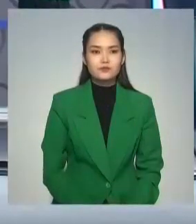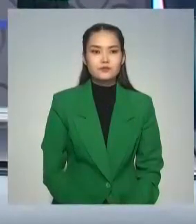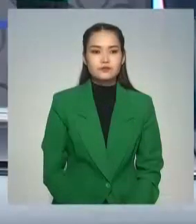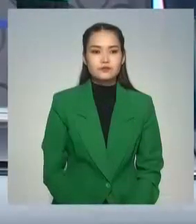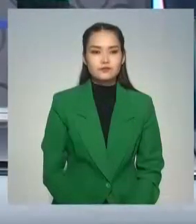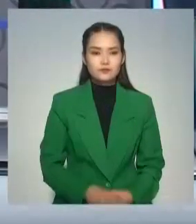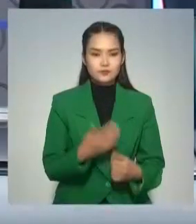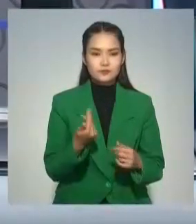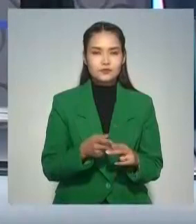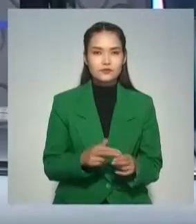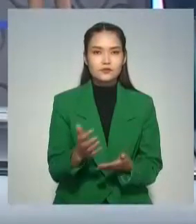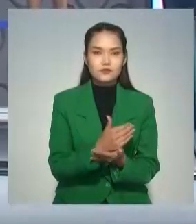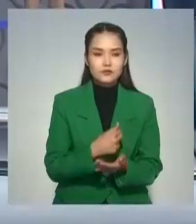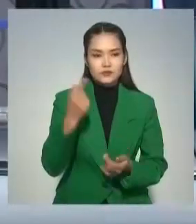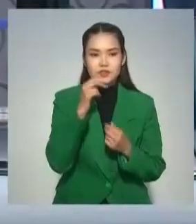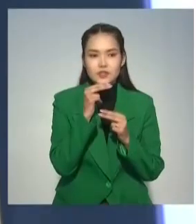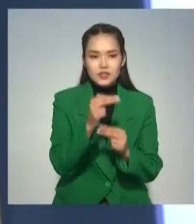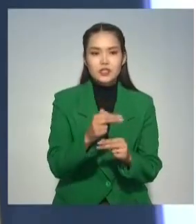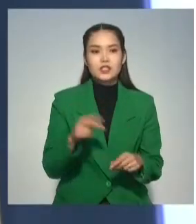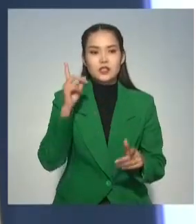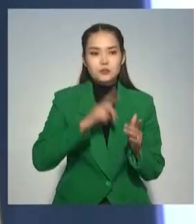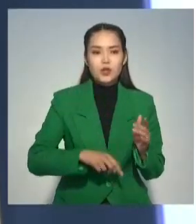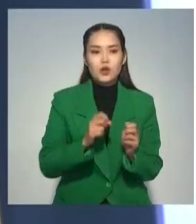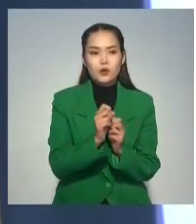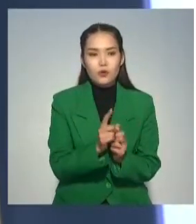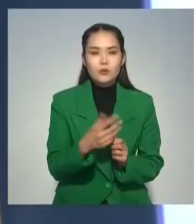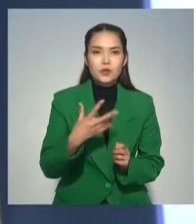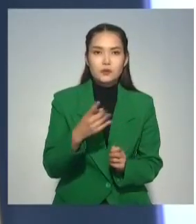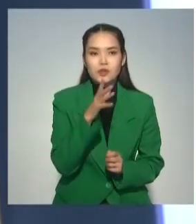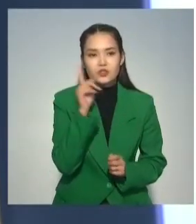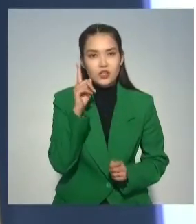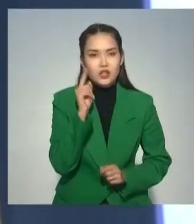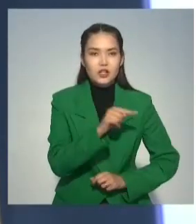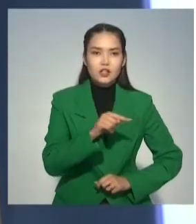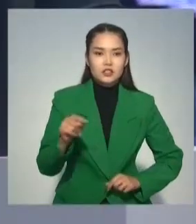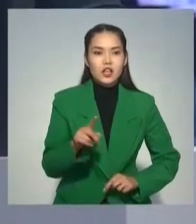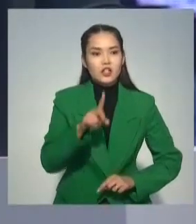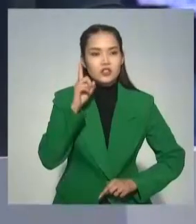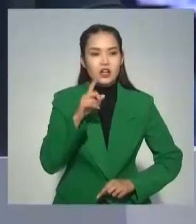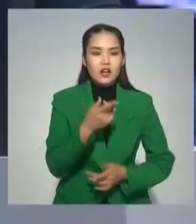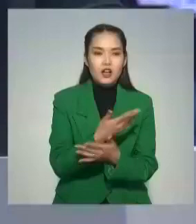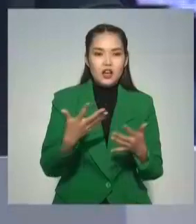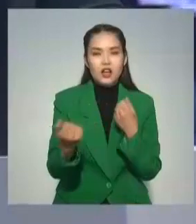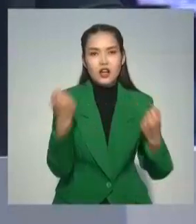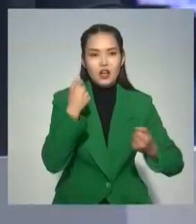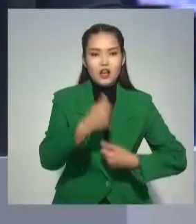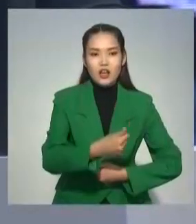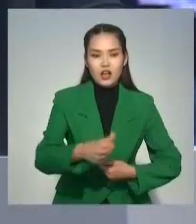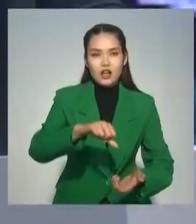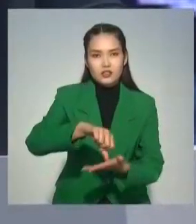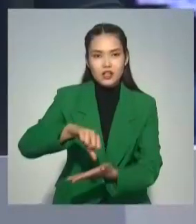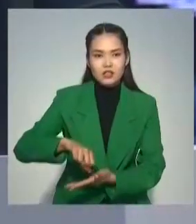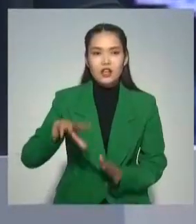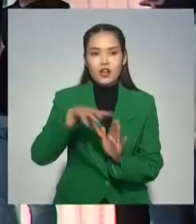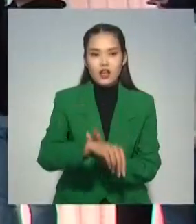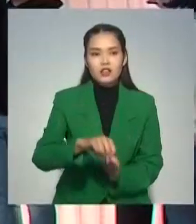Бұл жолғы жарысқа да ниет білдіргендер аз болмады. 11 мен 51 жас аралығындағы спортты жанына серік еткен 161 азамат сынға түсті. 18